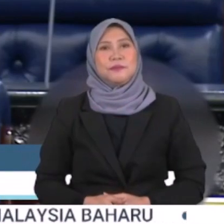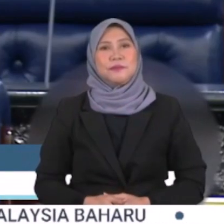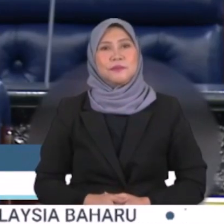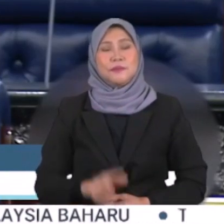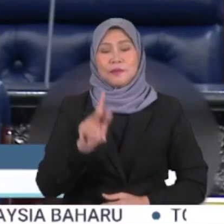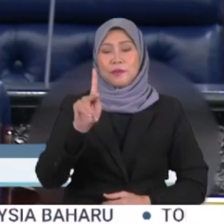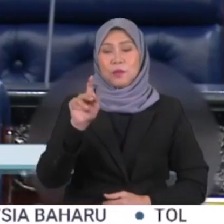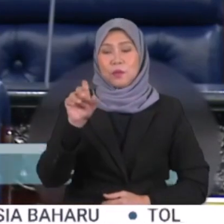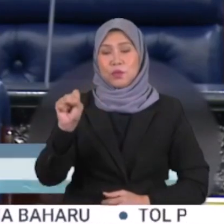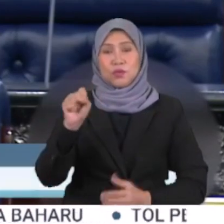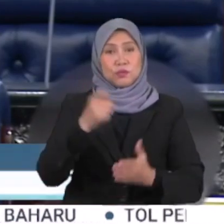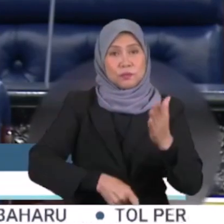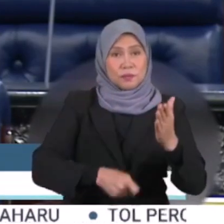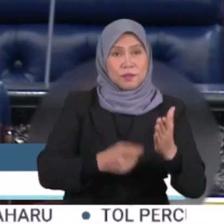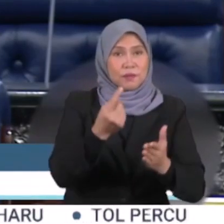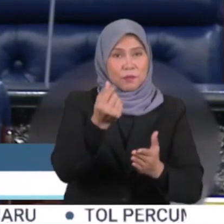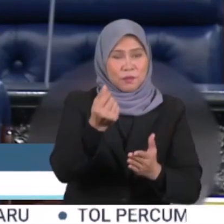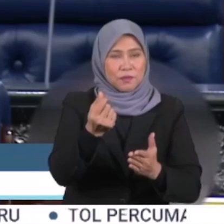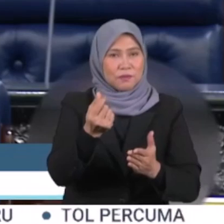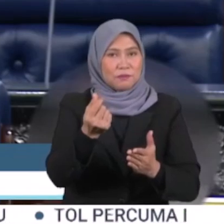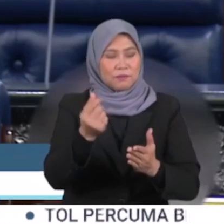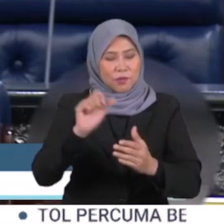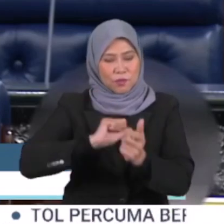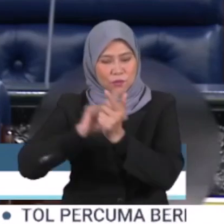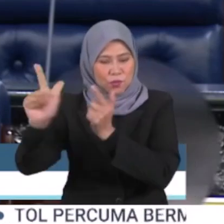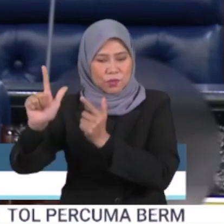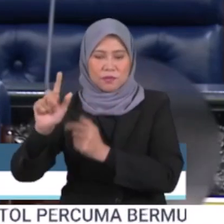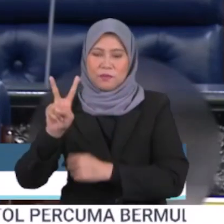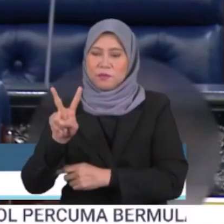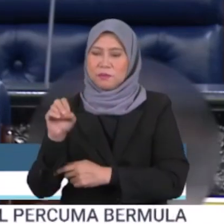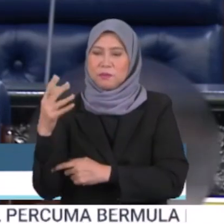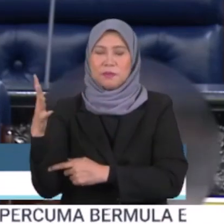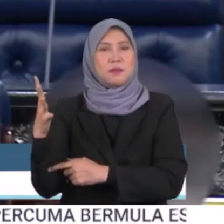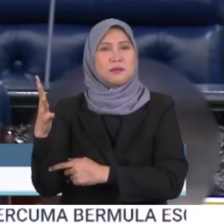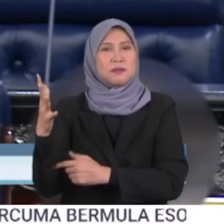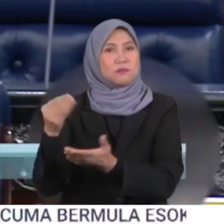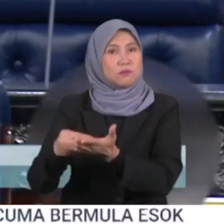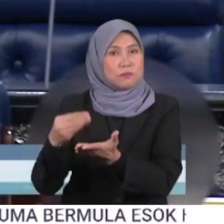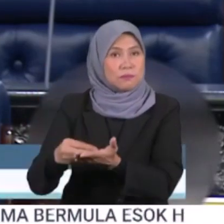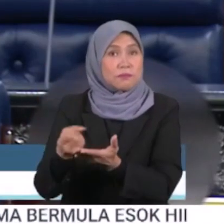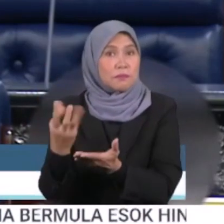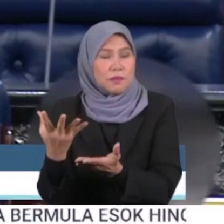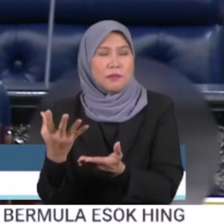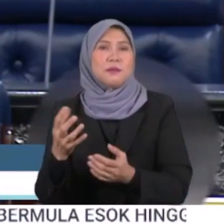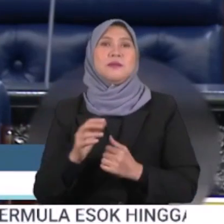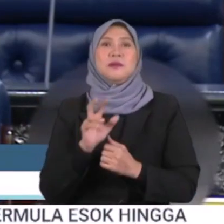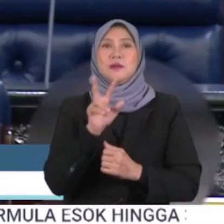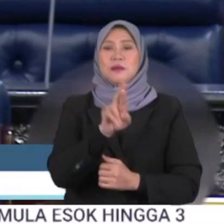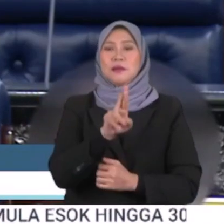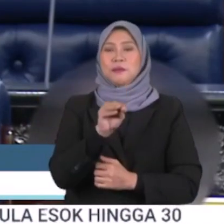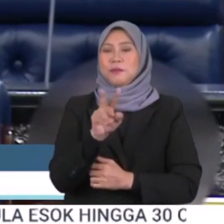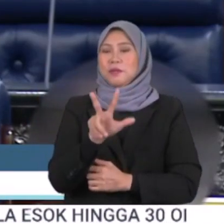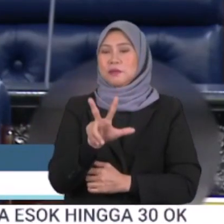Kos asal projek LRT3 yang diluluskan pada tahun 2015 adalah sebanyak